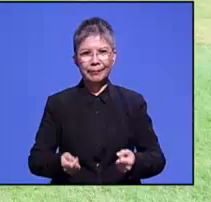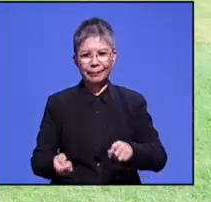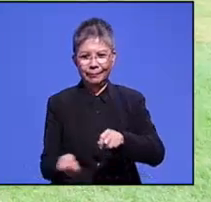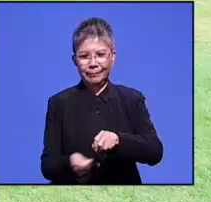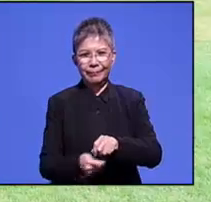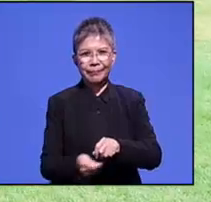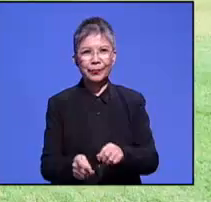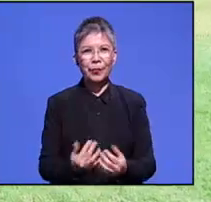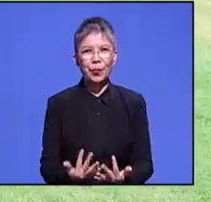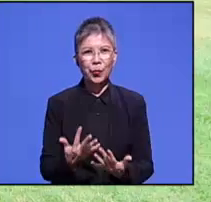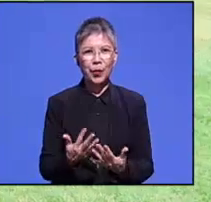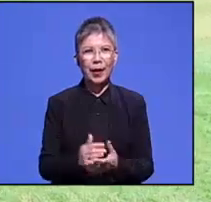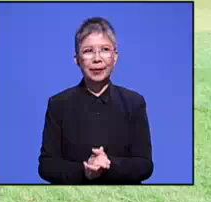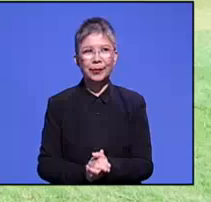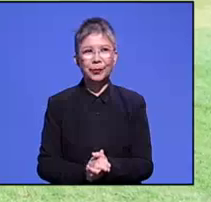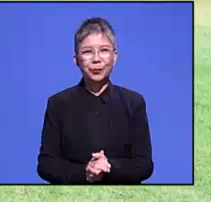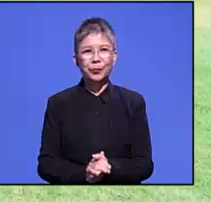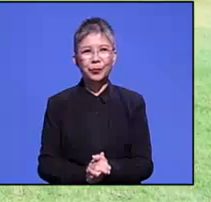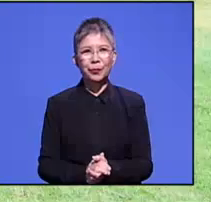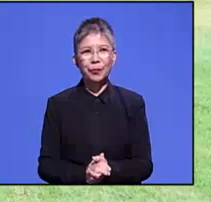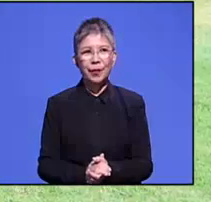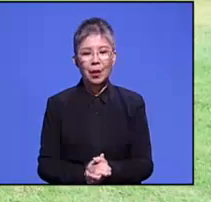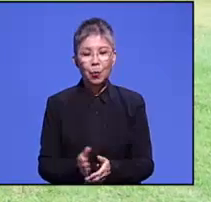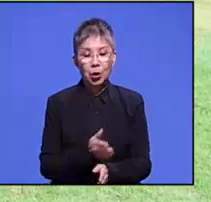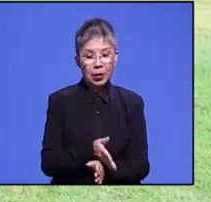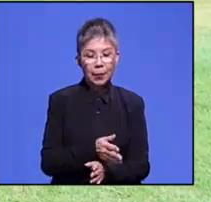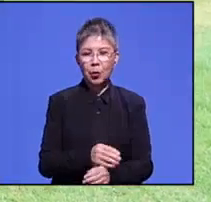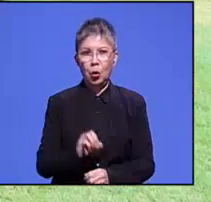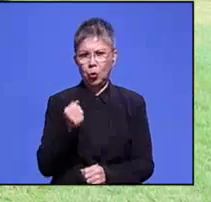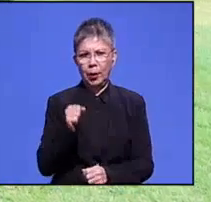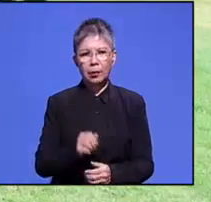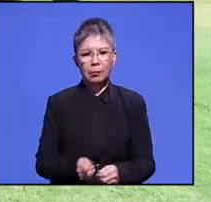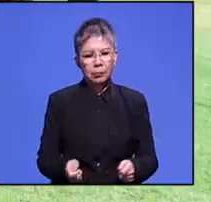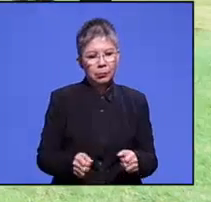ini ujian yang sesungguhnya nih motong disamping Oke